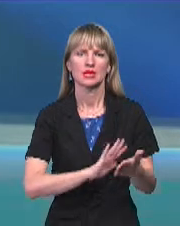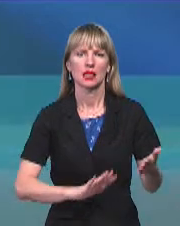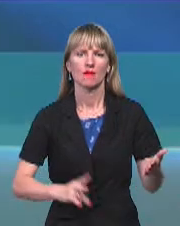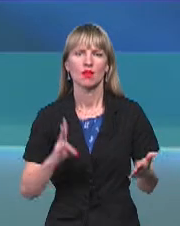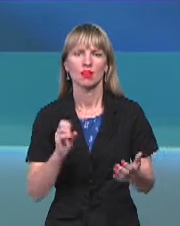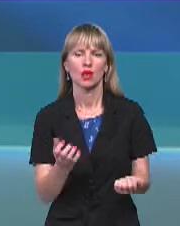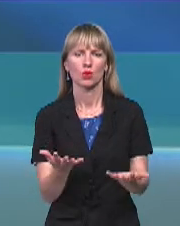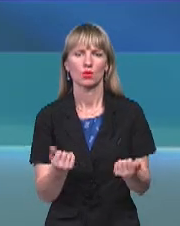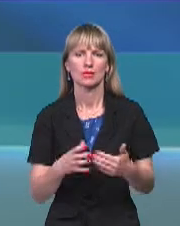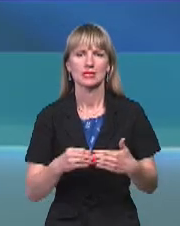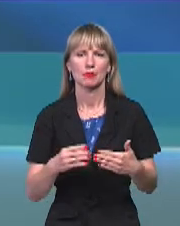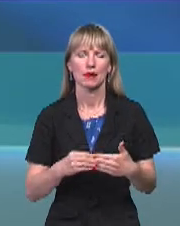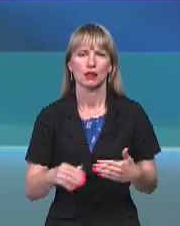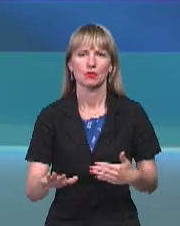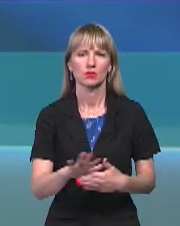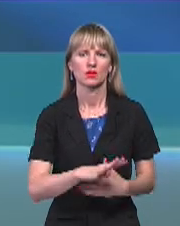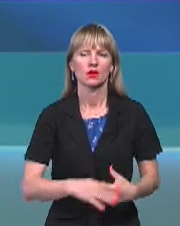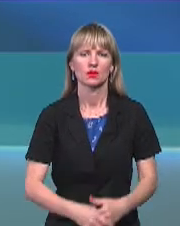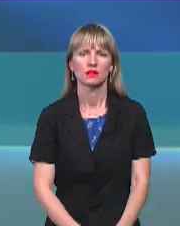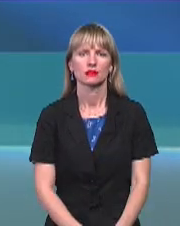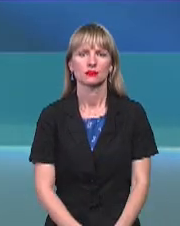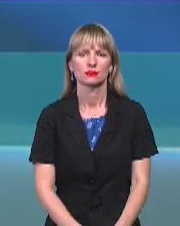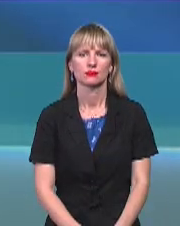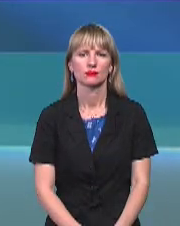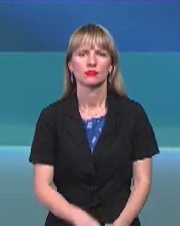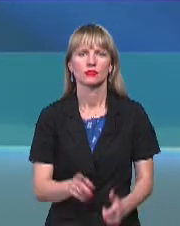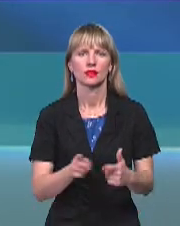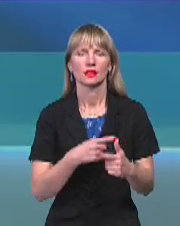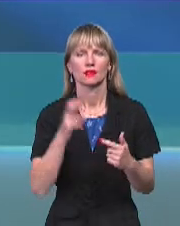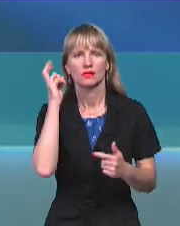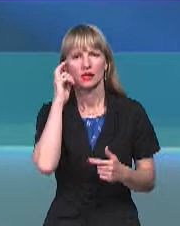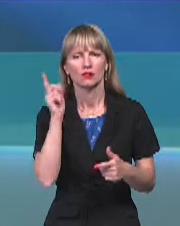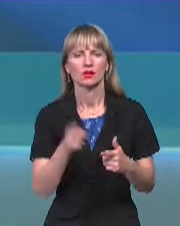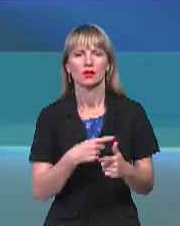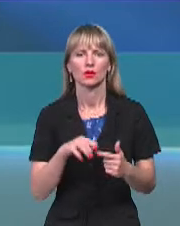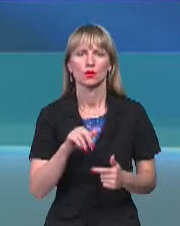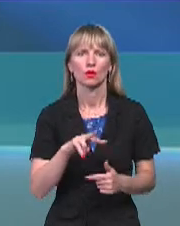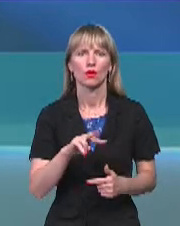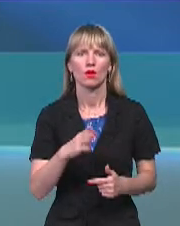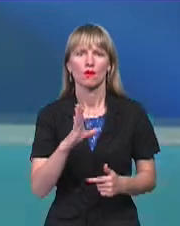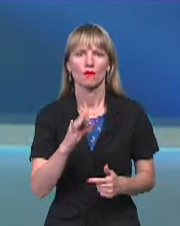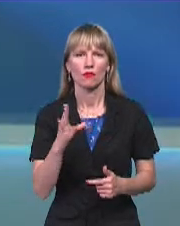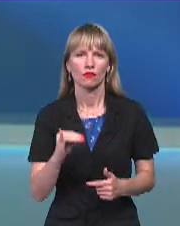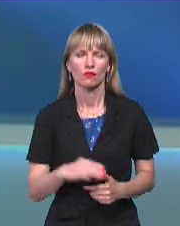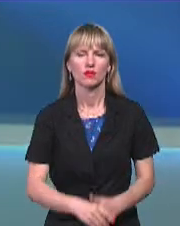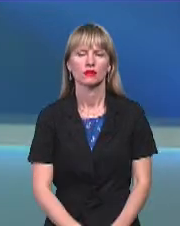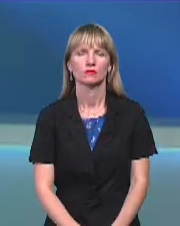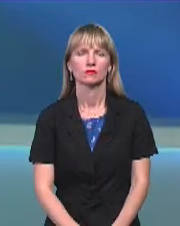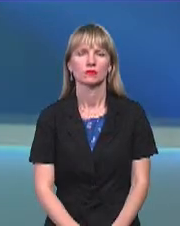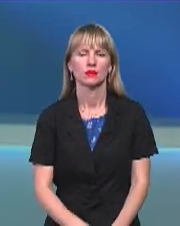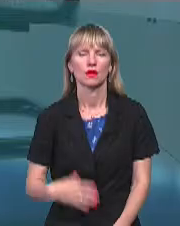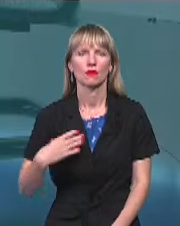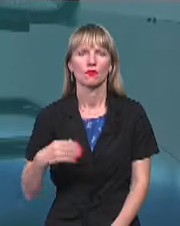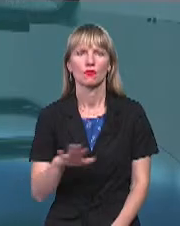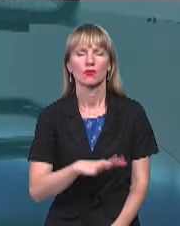заяву на отримання земельної ділянки. Хоч в Києві, хоч у Львові. А